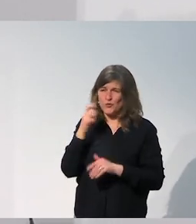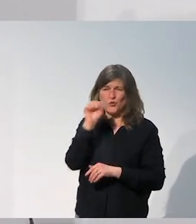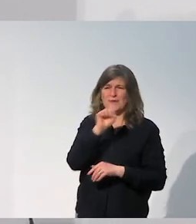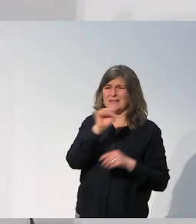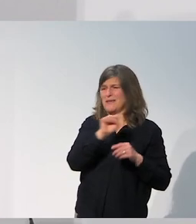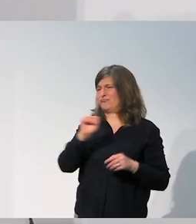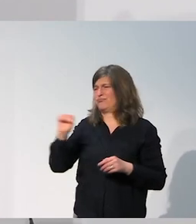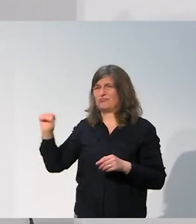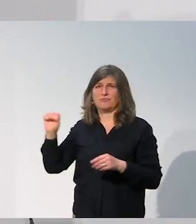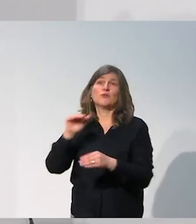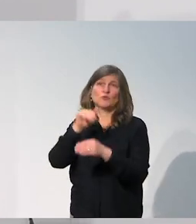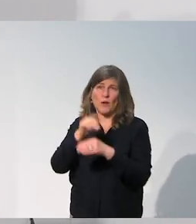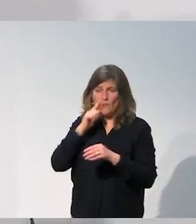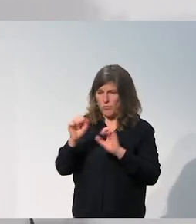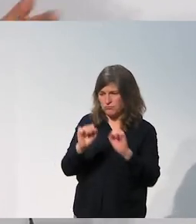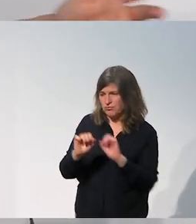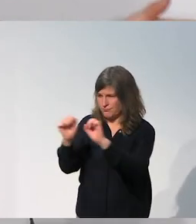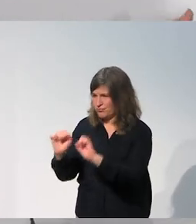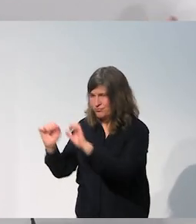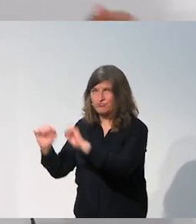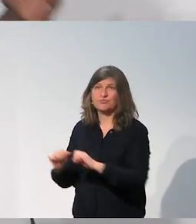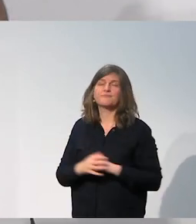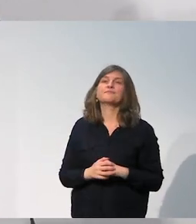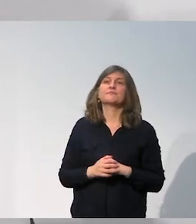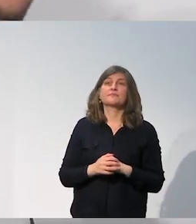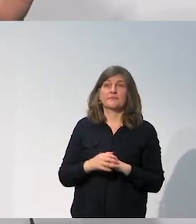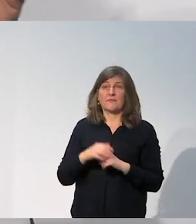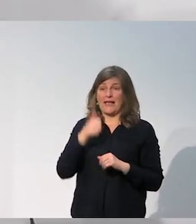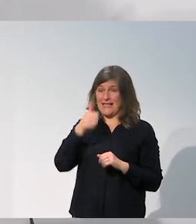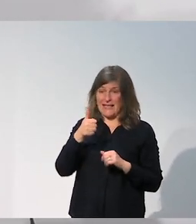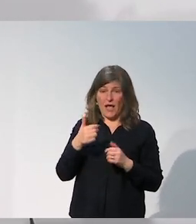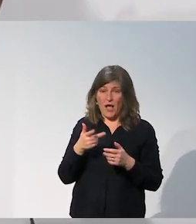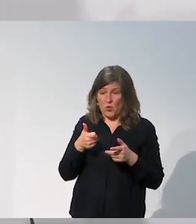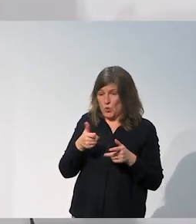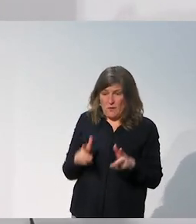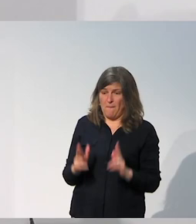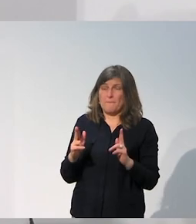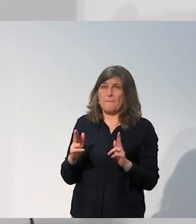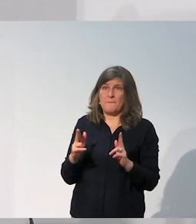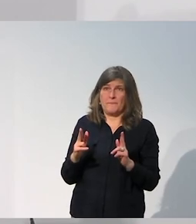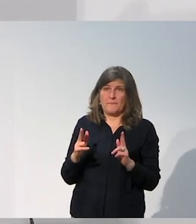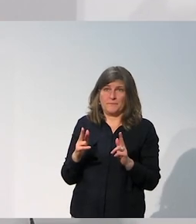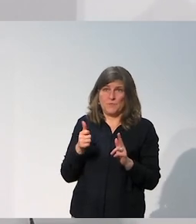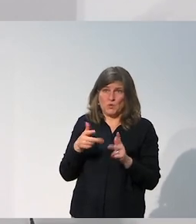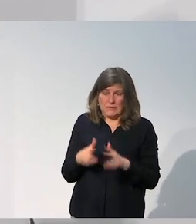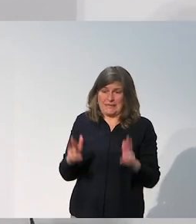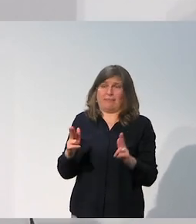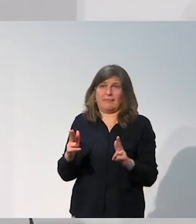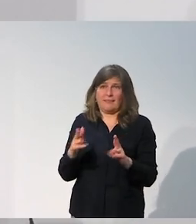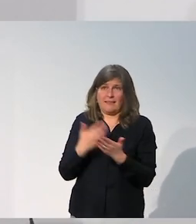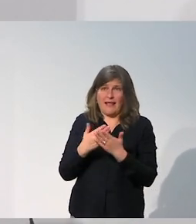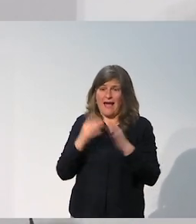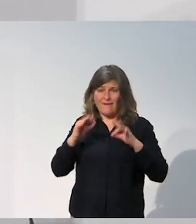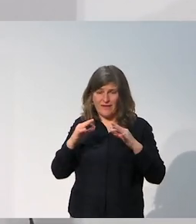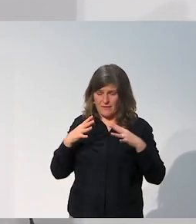Il y a une scène, hein, où je fais comprendre exclusivement avec le corps, à coup de corps, parce qu'il n'y a que comme ça que ça avance, hein, où